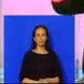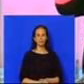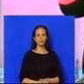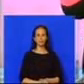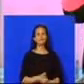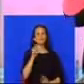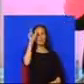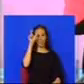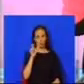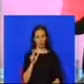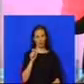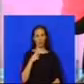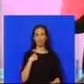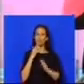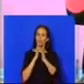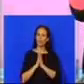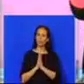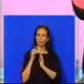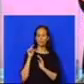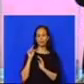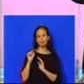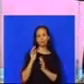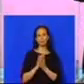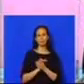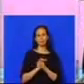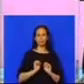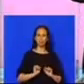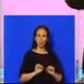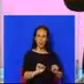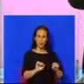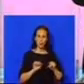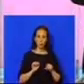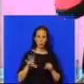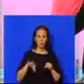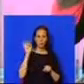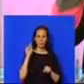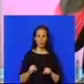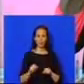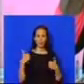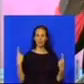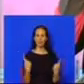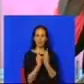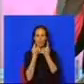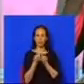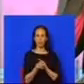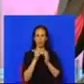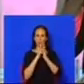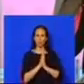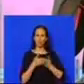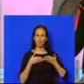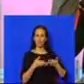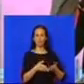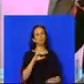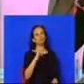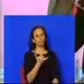זה... איש שביקשתי ממנו את זה. פשוט איש כזה בסופר, אקראי, שנתקעת בו וביקשת עזרה.